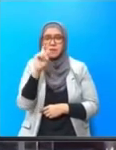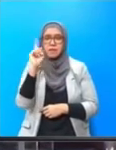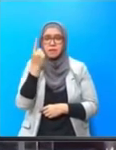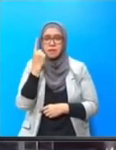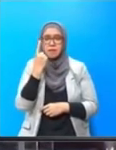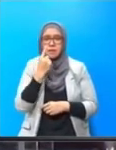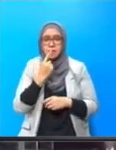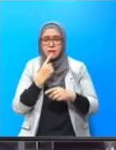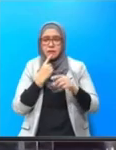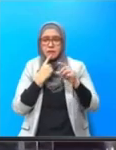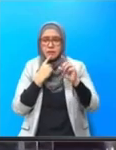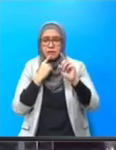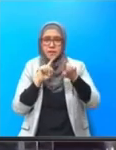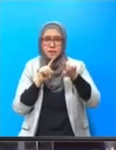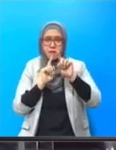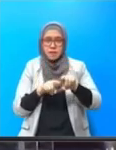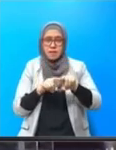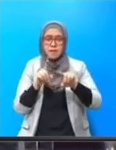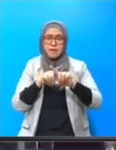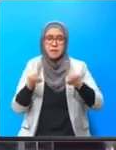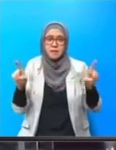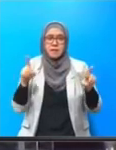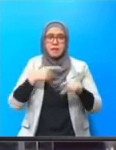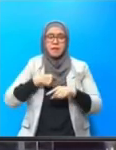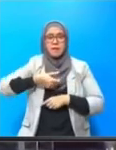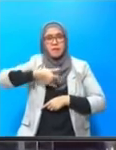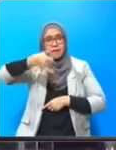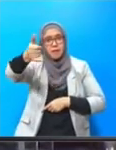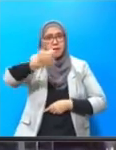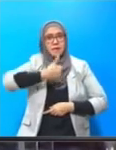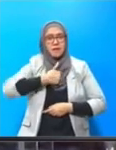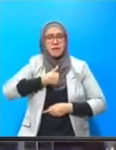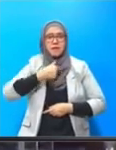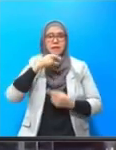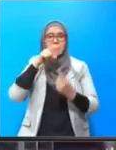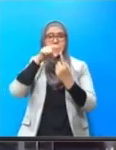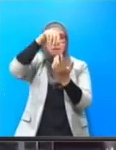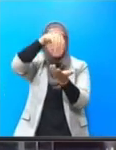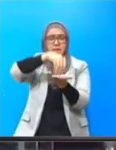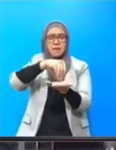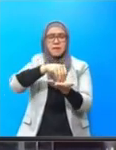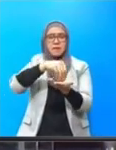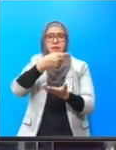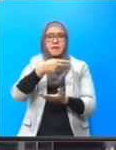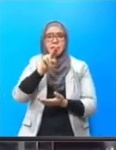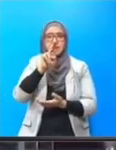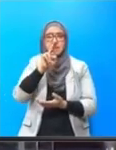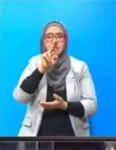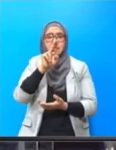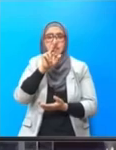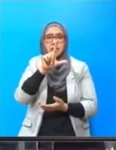tetapi telah meninjau sendiri kekuasaan Parlimen Hulu Rejang. Yang Berhormat Datuk Seri,